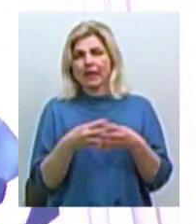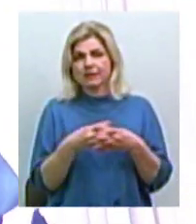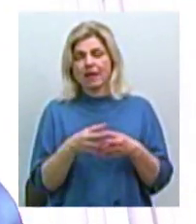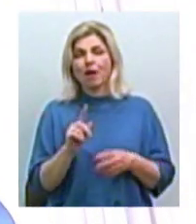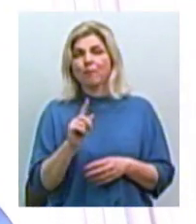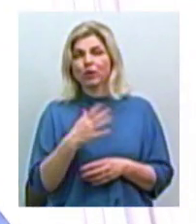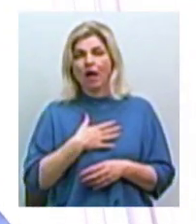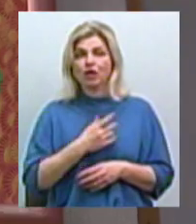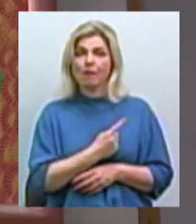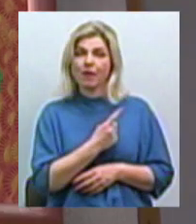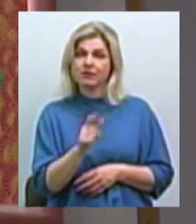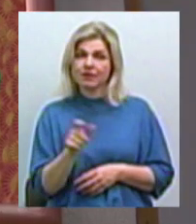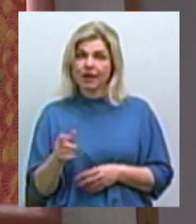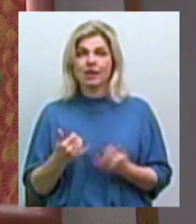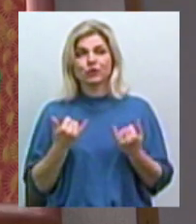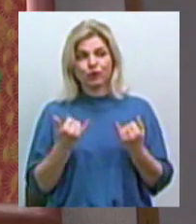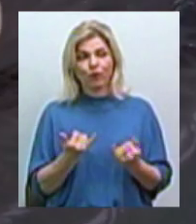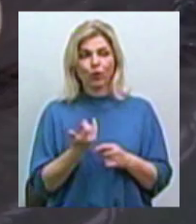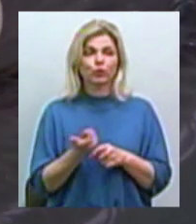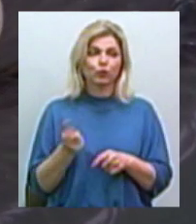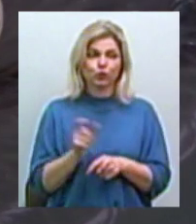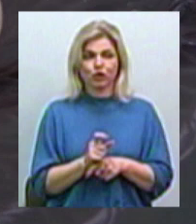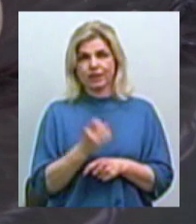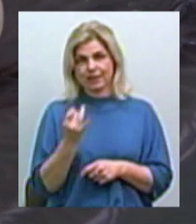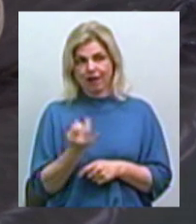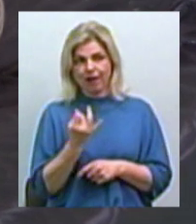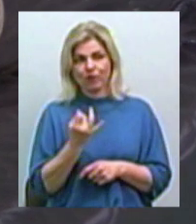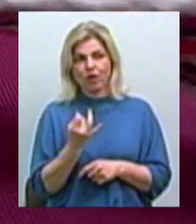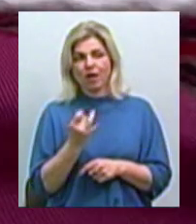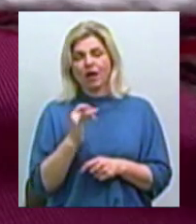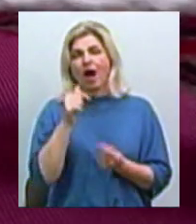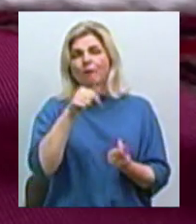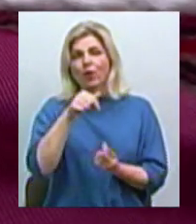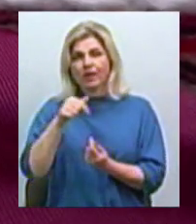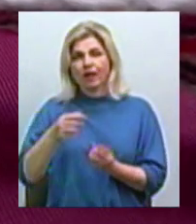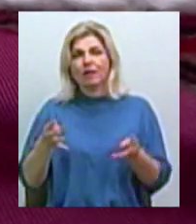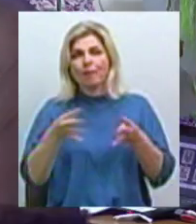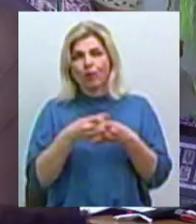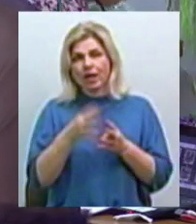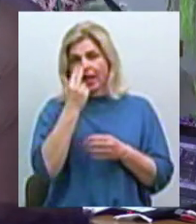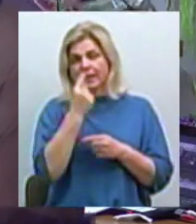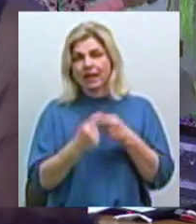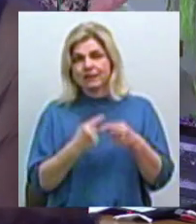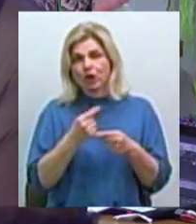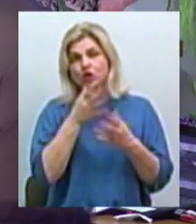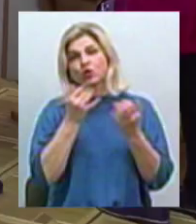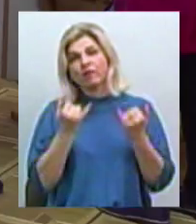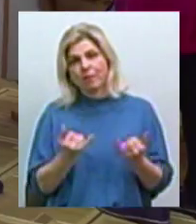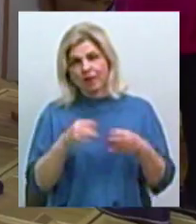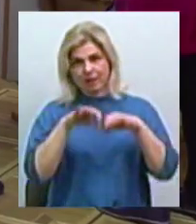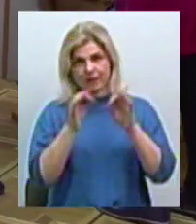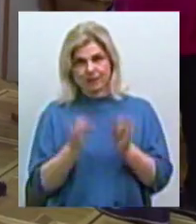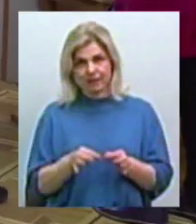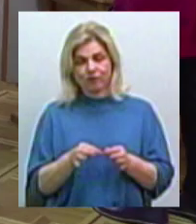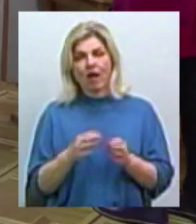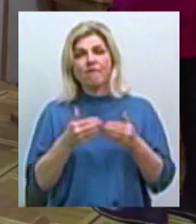наші майстри вже на сьогодні дуже цікаво, гармонійно поєднують традиційне і сучасне мистецтво.